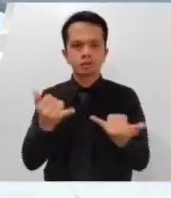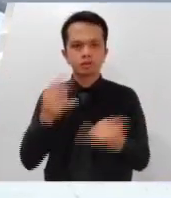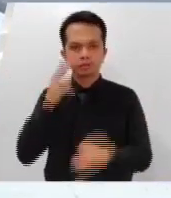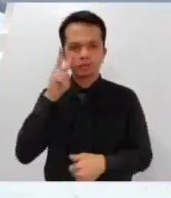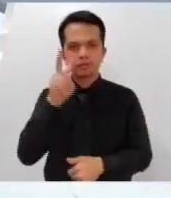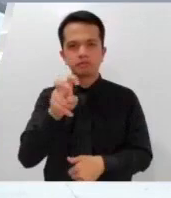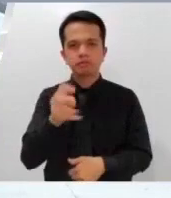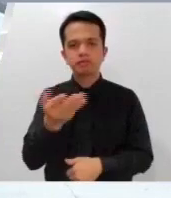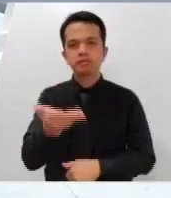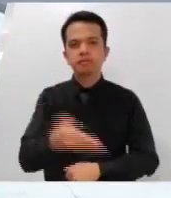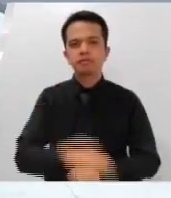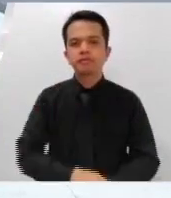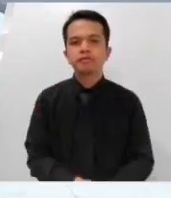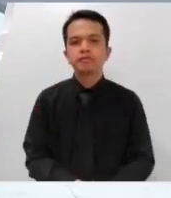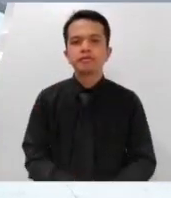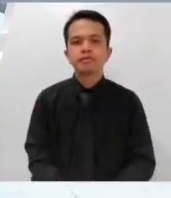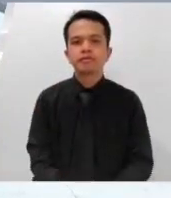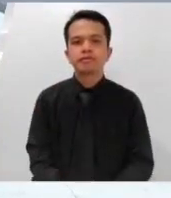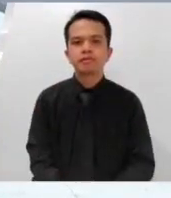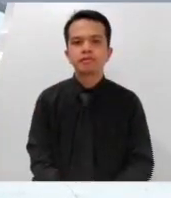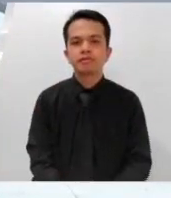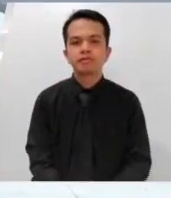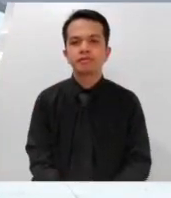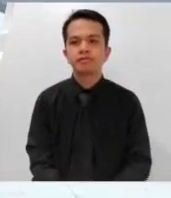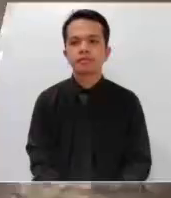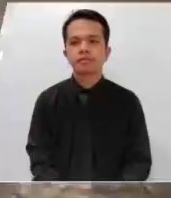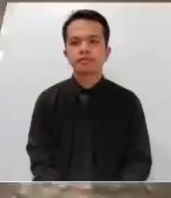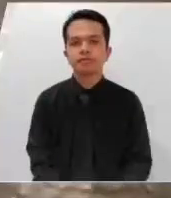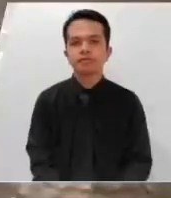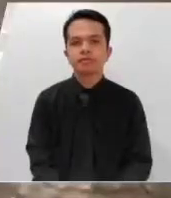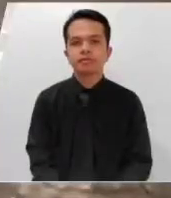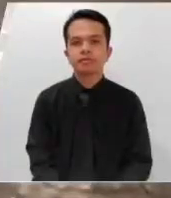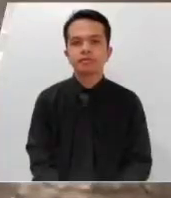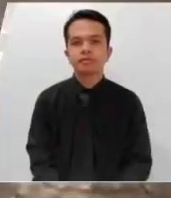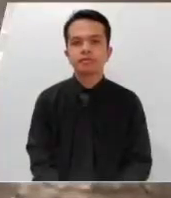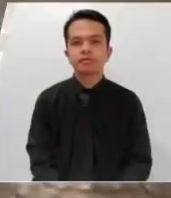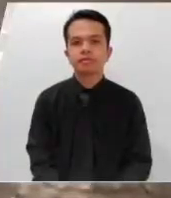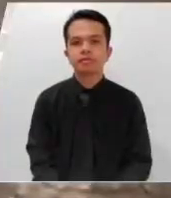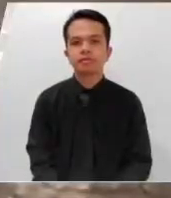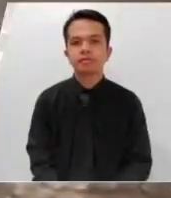si Katrina Son. Katrina, Merry Christmas!